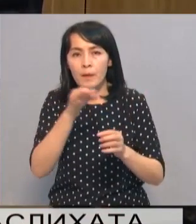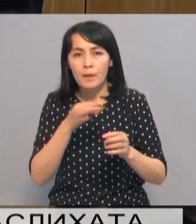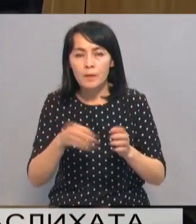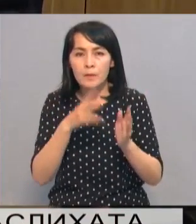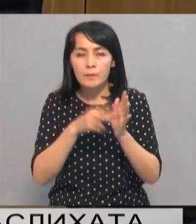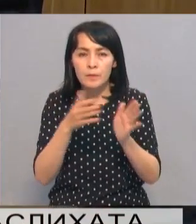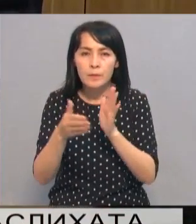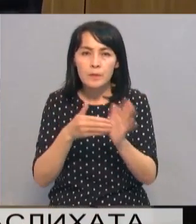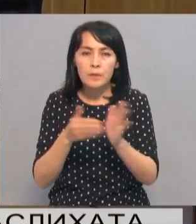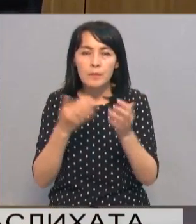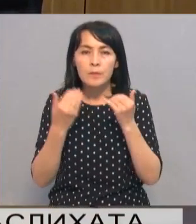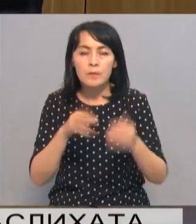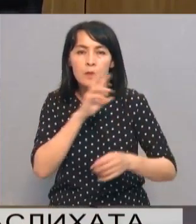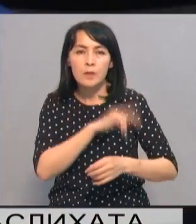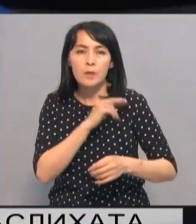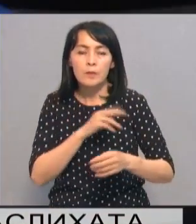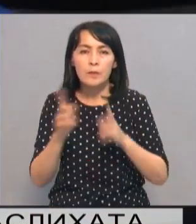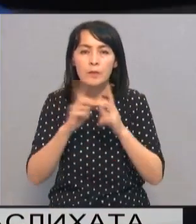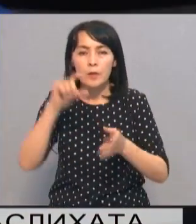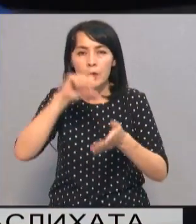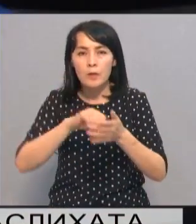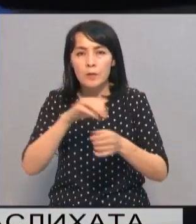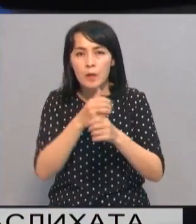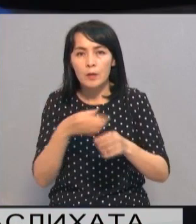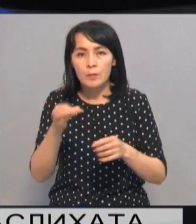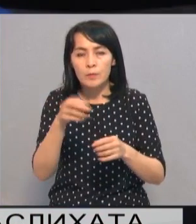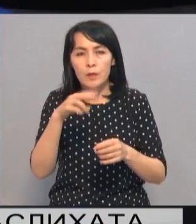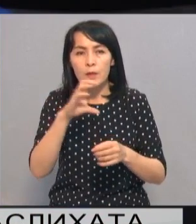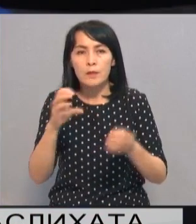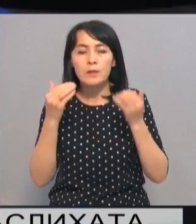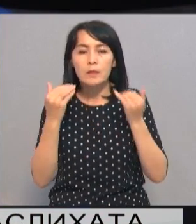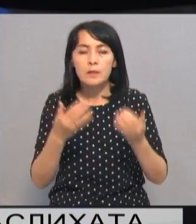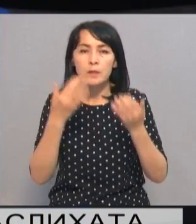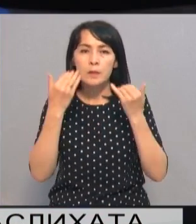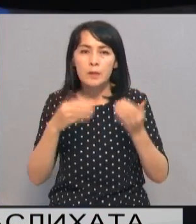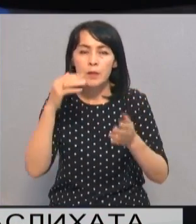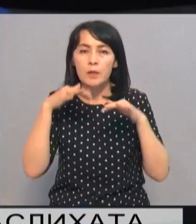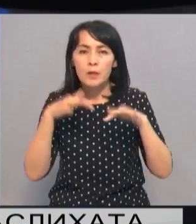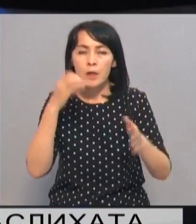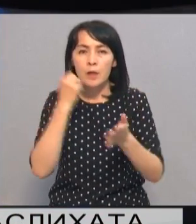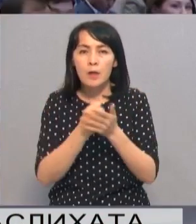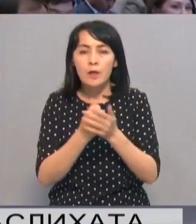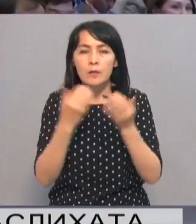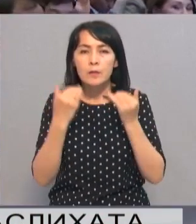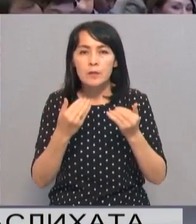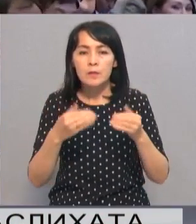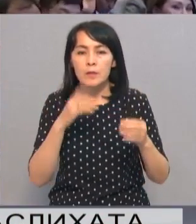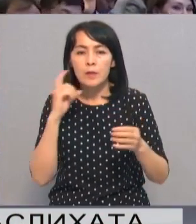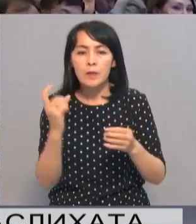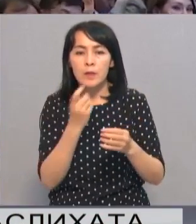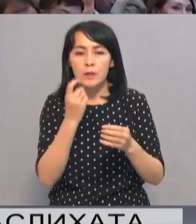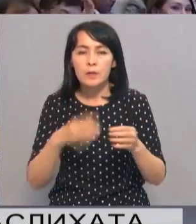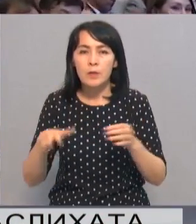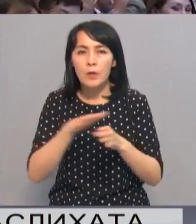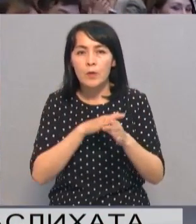маслихата 8-го созыва. В работе сессии принял участие Аким области Дархан Сатыбалды. Сегодня принято решение, влияющее на социально-экономическую